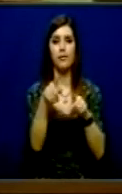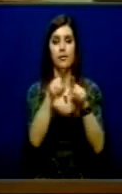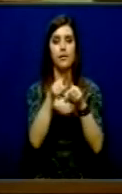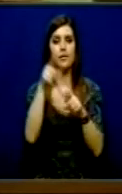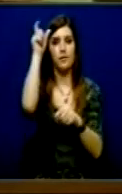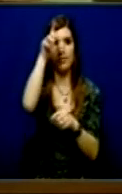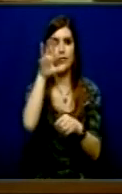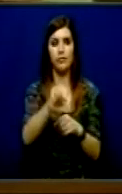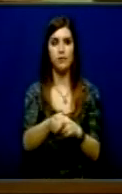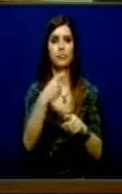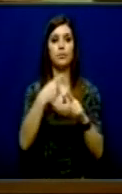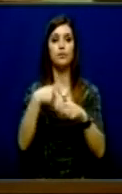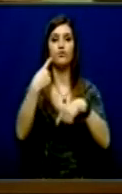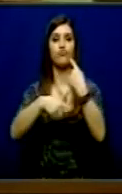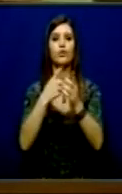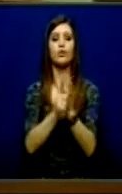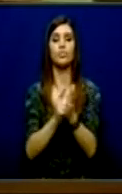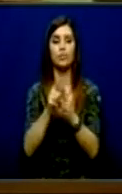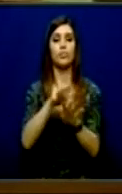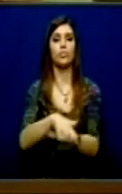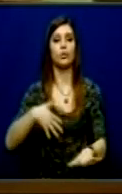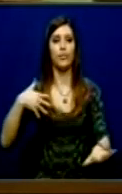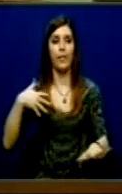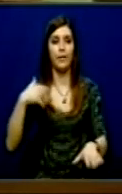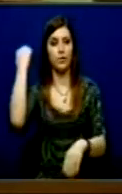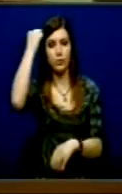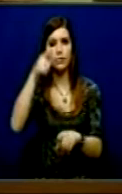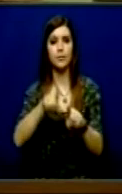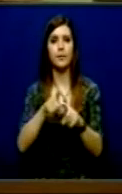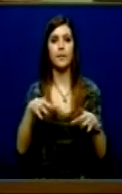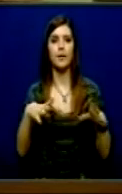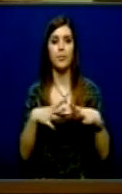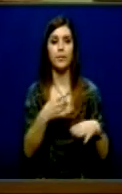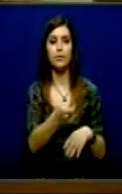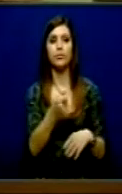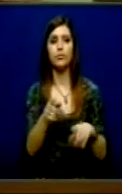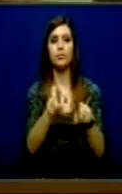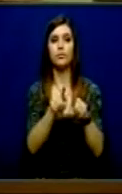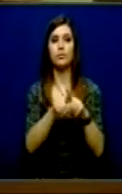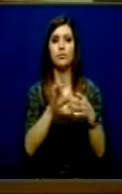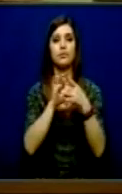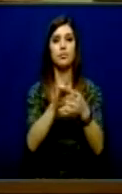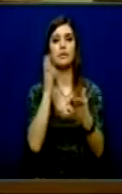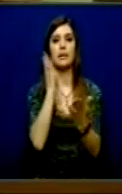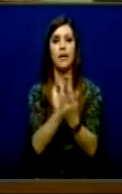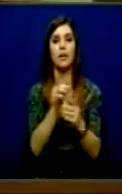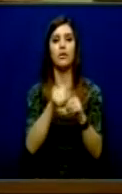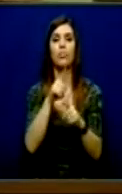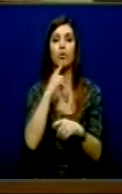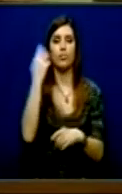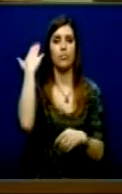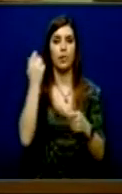e që u proceduan më pas edhe në kuvendin e Kosovës përmes presionit faktik që aplikoi në mënyrë të drejtë për drejtë ndaj udhëheqjes së